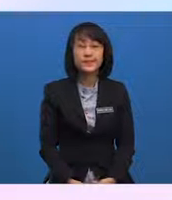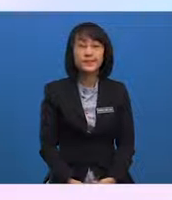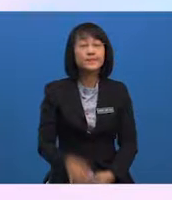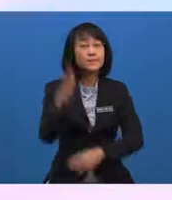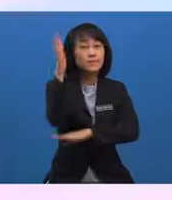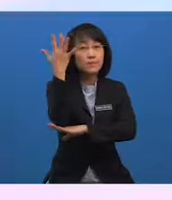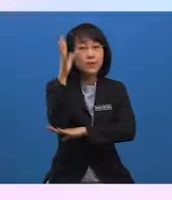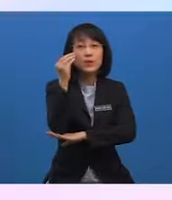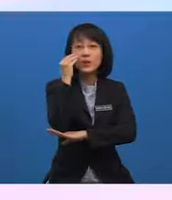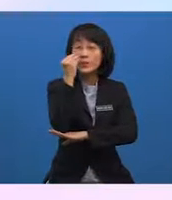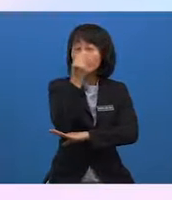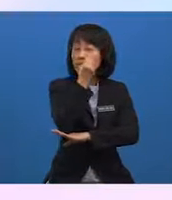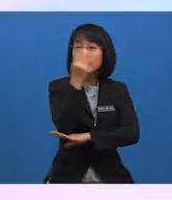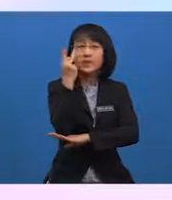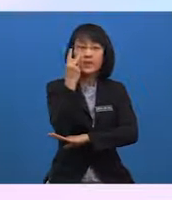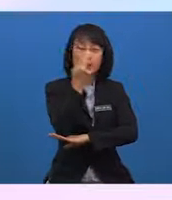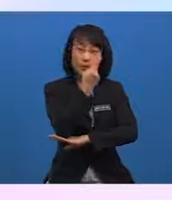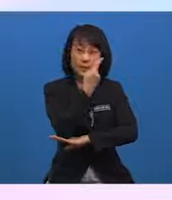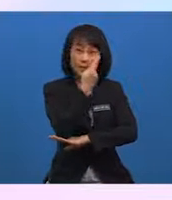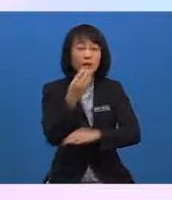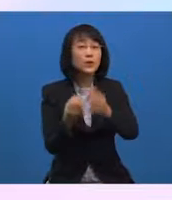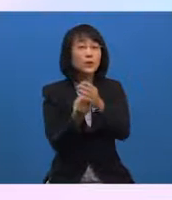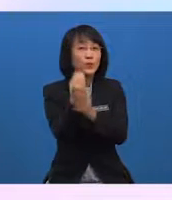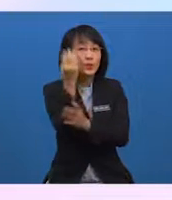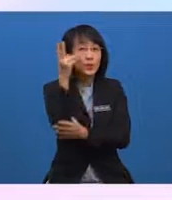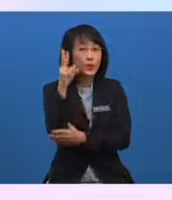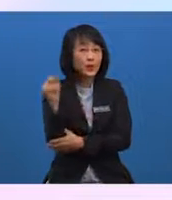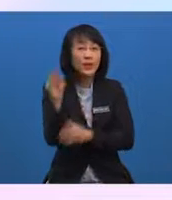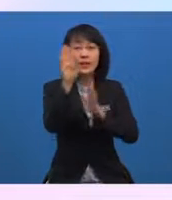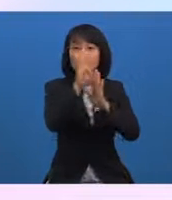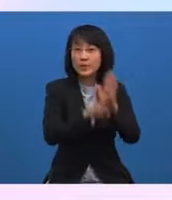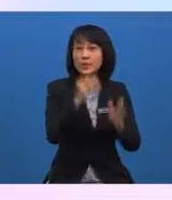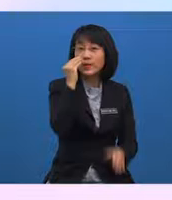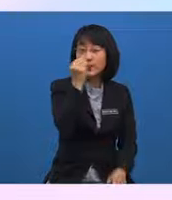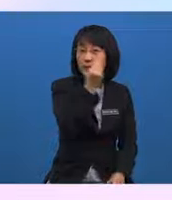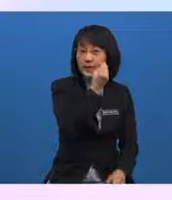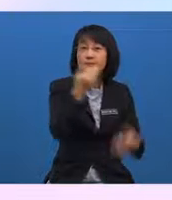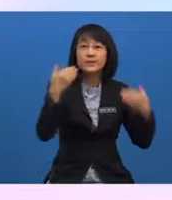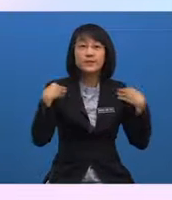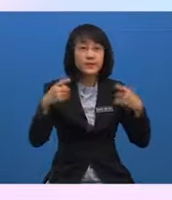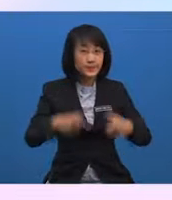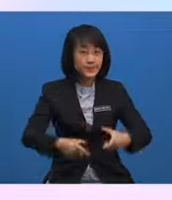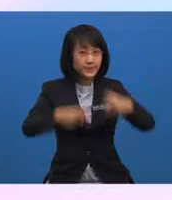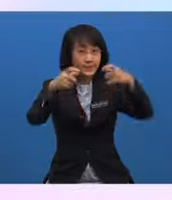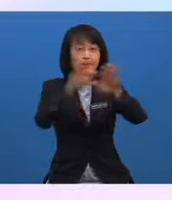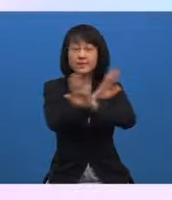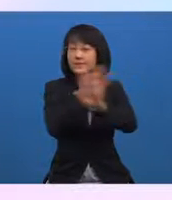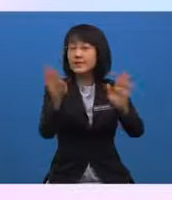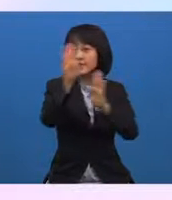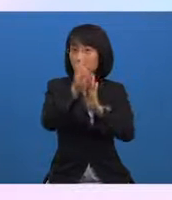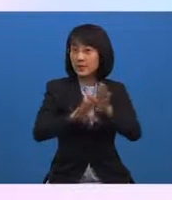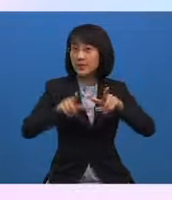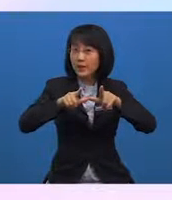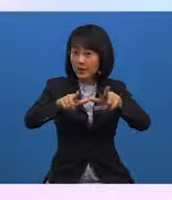pokok bunga keembung merupakan tumbuhan berbunga yang mempunyai batang tidak berkayu,